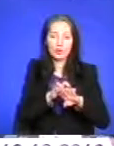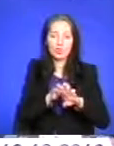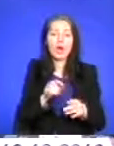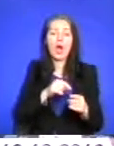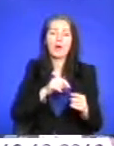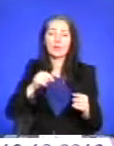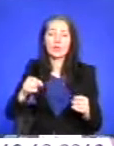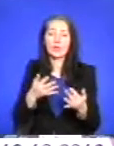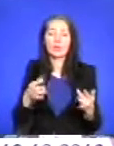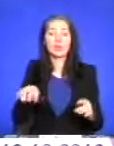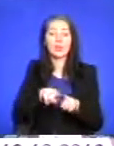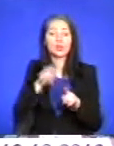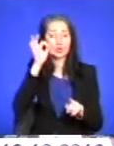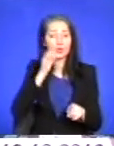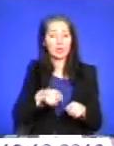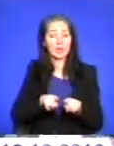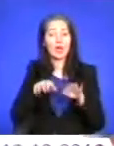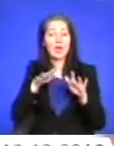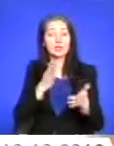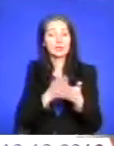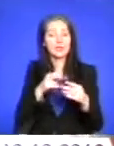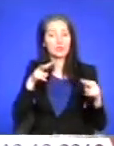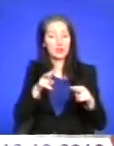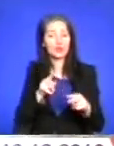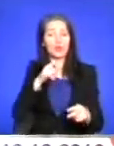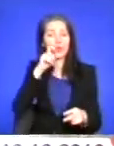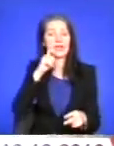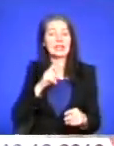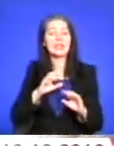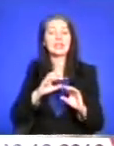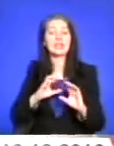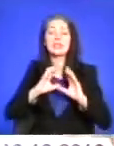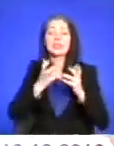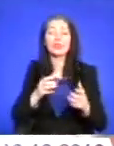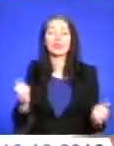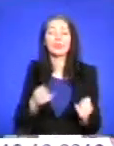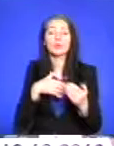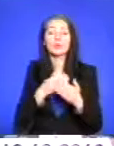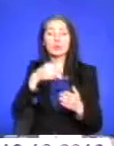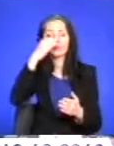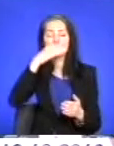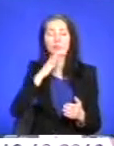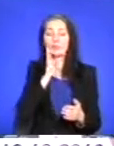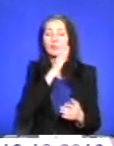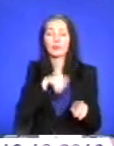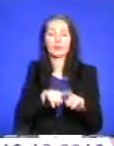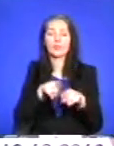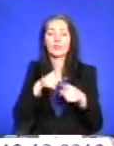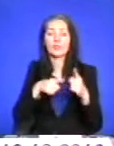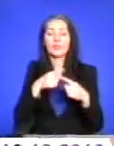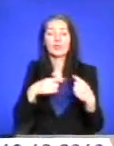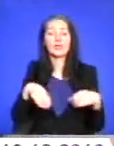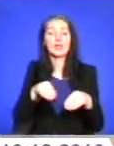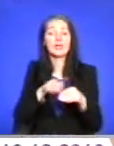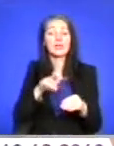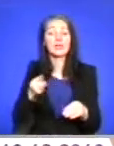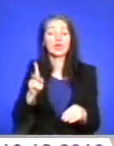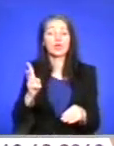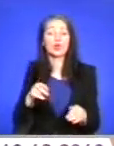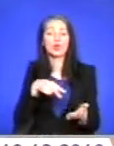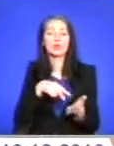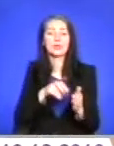подарунки по-справжньому теплими і близькими. Кожен подарунок зібраний з великою любов'ю. У наплічниках діти з-за кордону поклали одяг,